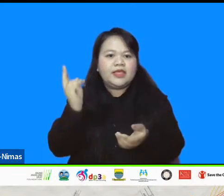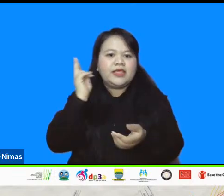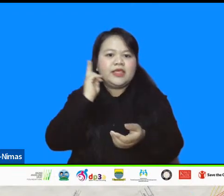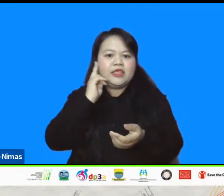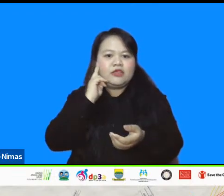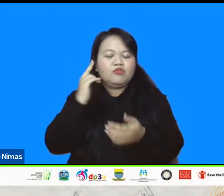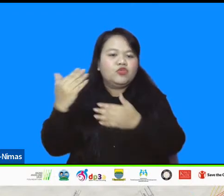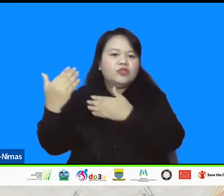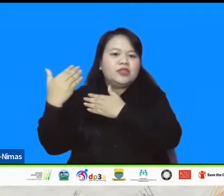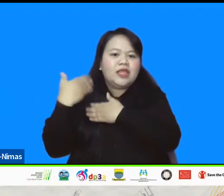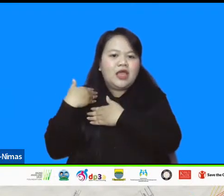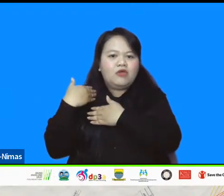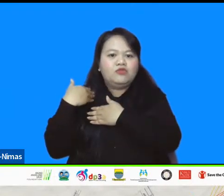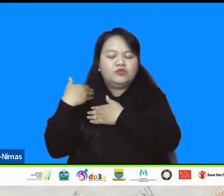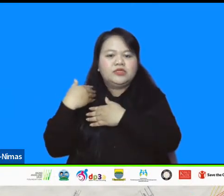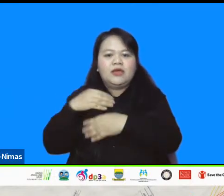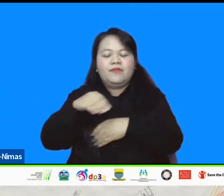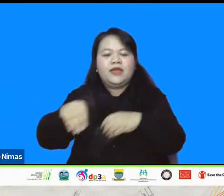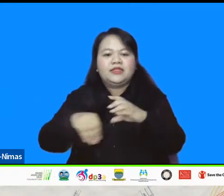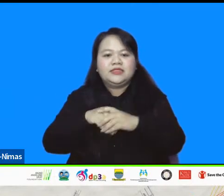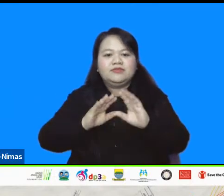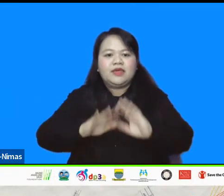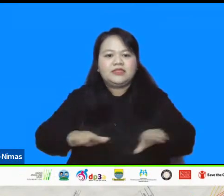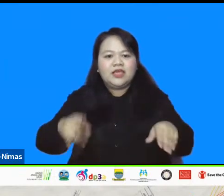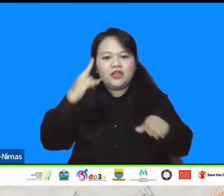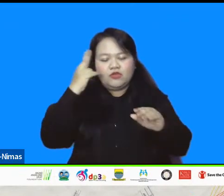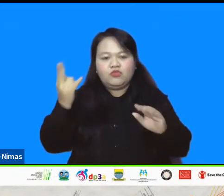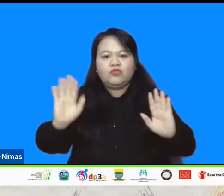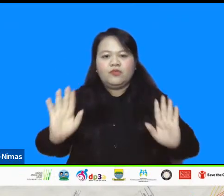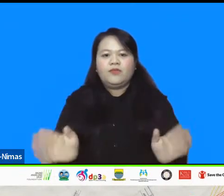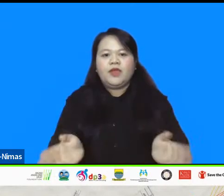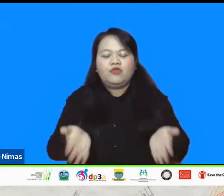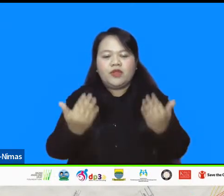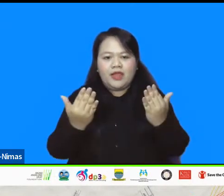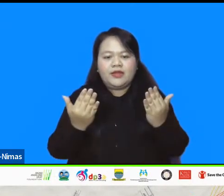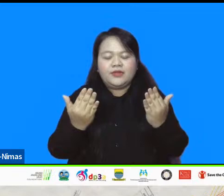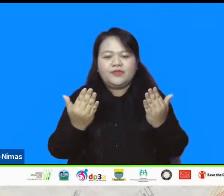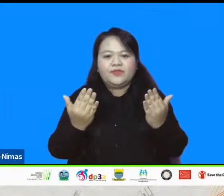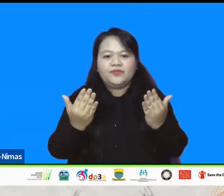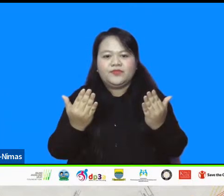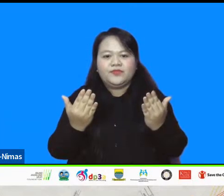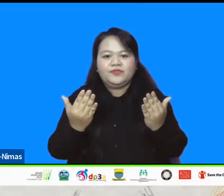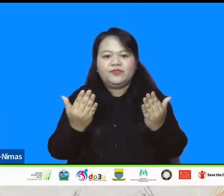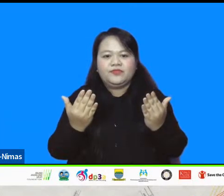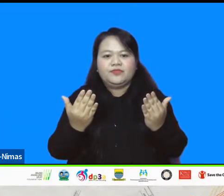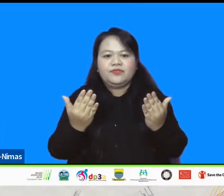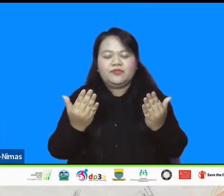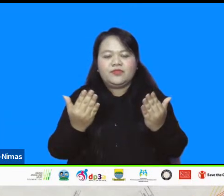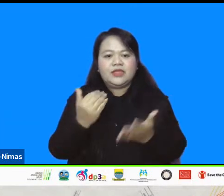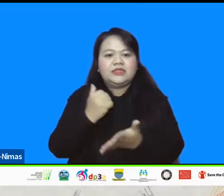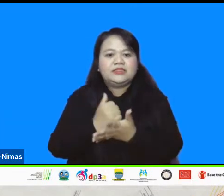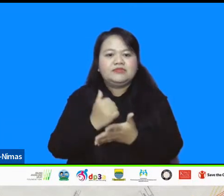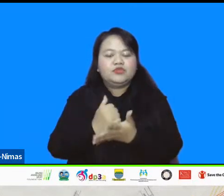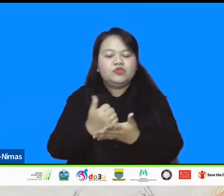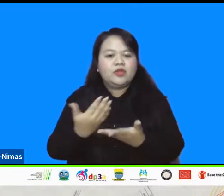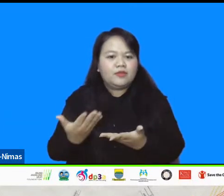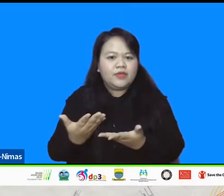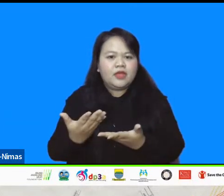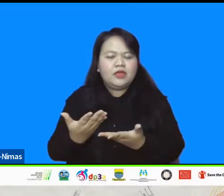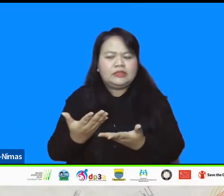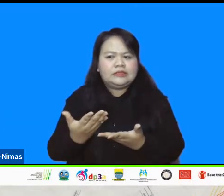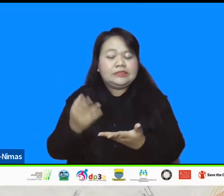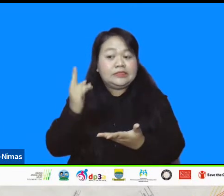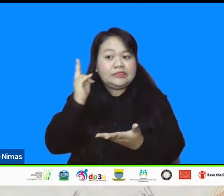sebagai penanggung jawab isu partisipasi anak dalam pembangunan, tentunya sebenarnya apa ya Bunda tuh